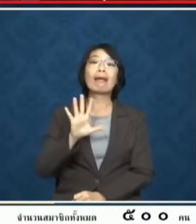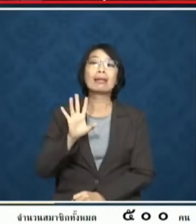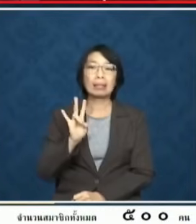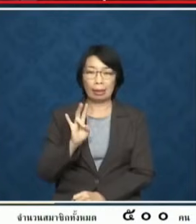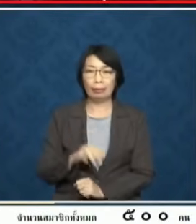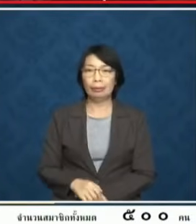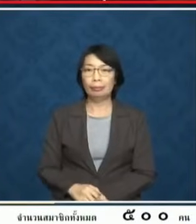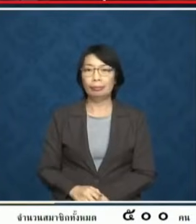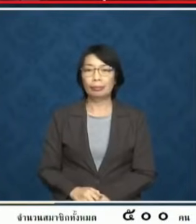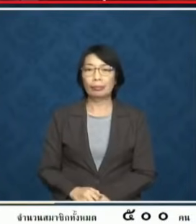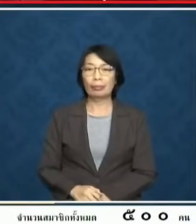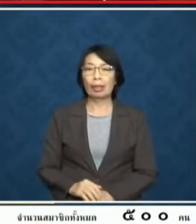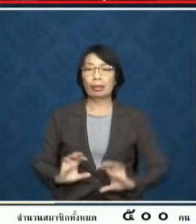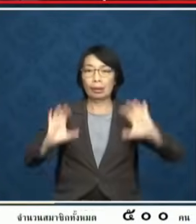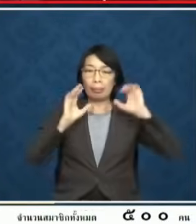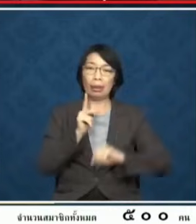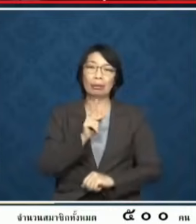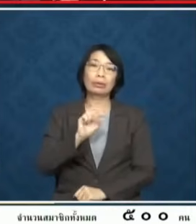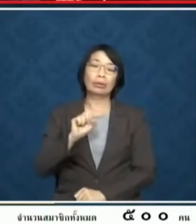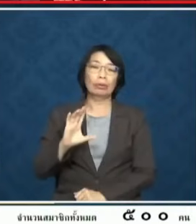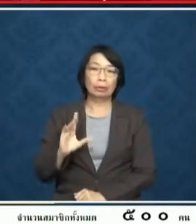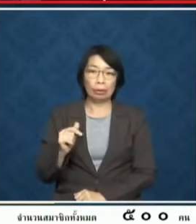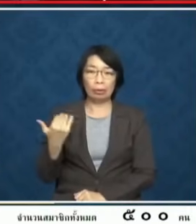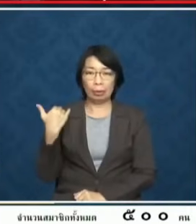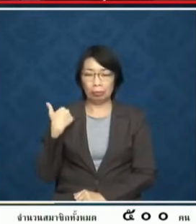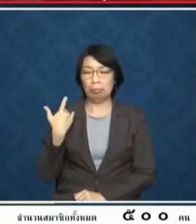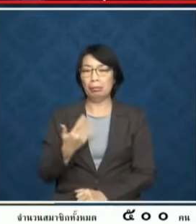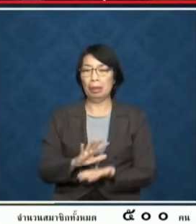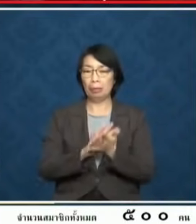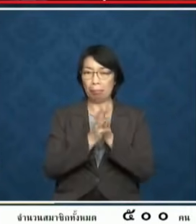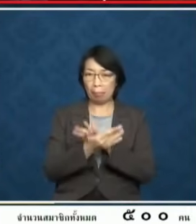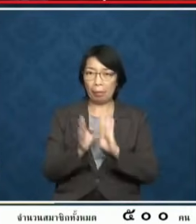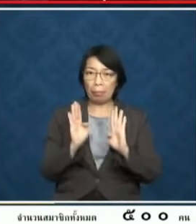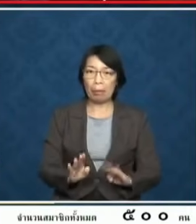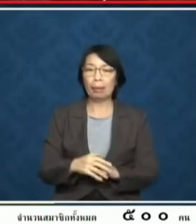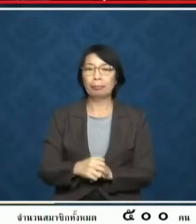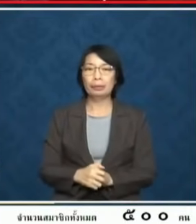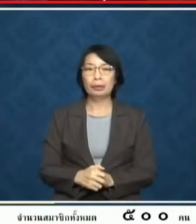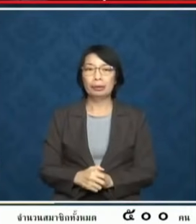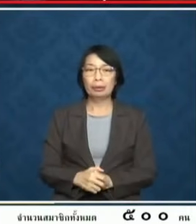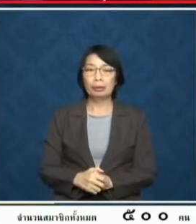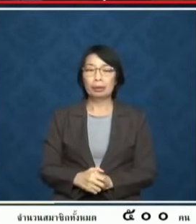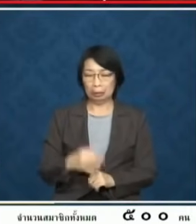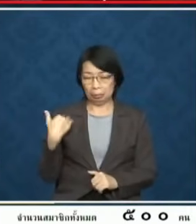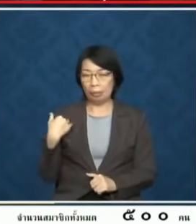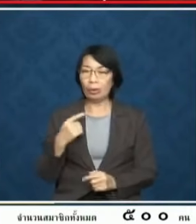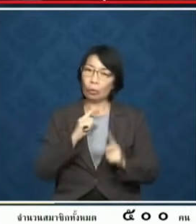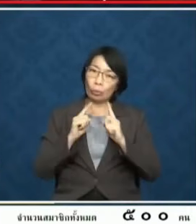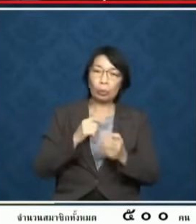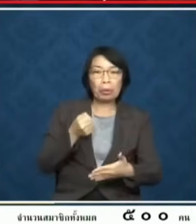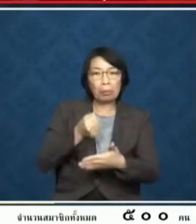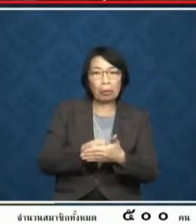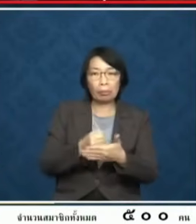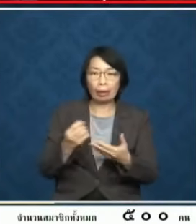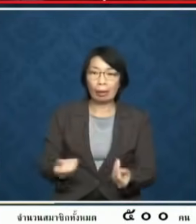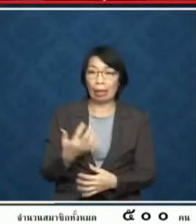คสชนะคะก็เปลี่ยนทิศทางการสนับสนุนการลงงานลงทุนด้านพลังงานอีกครั้งค่ะโดยมีการผลักดันนะคะให้โครงการโรง